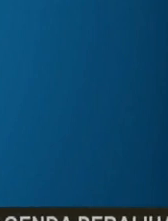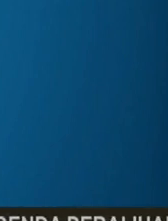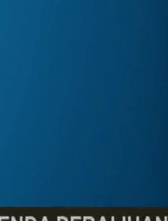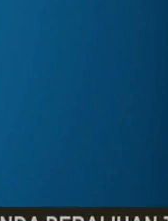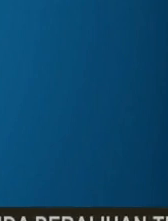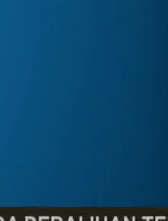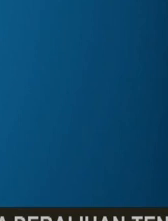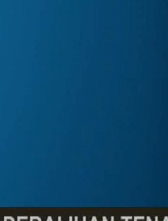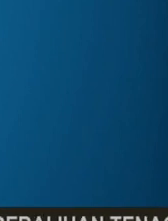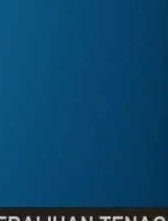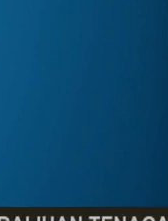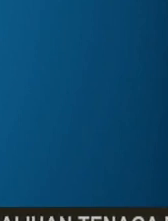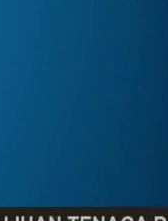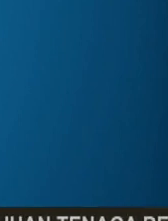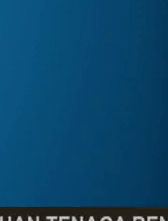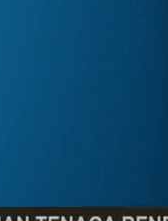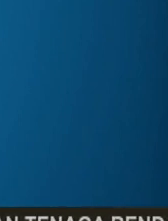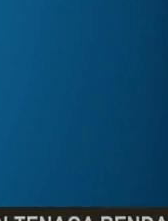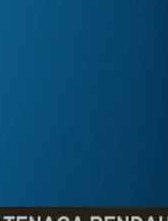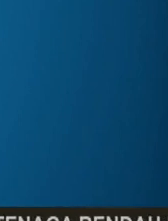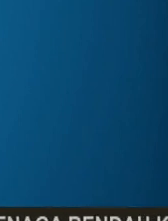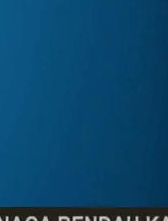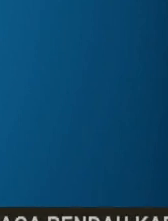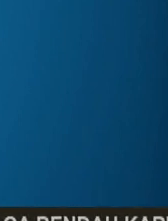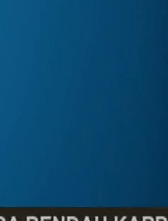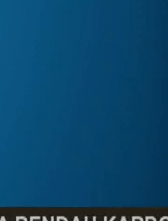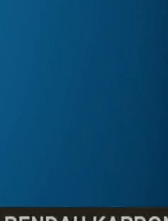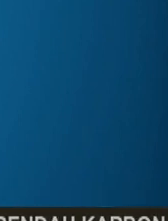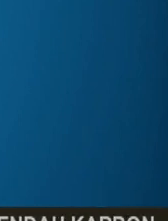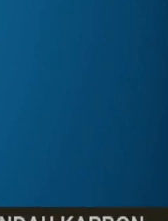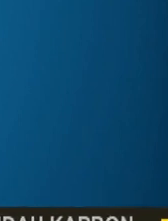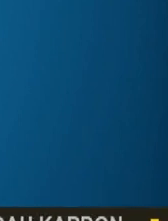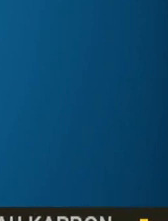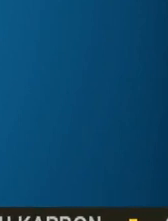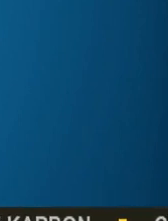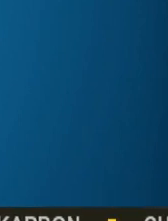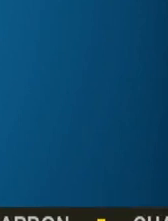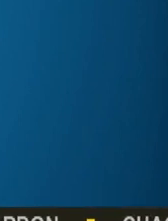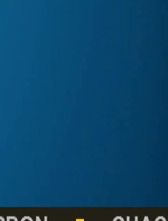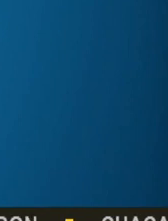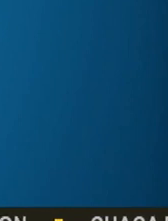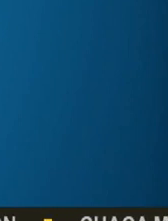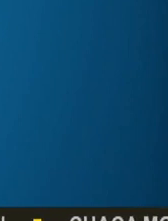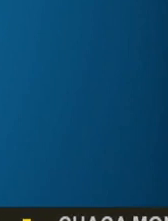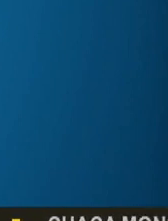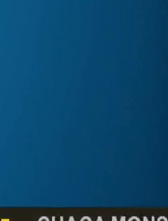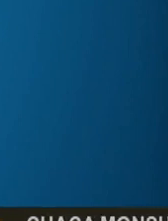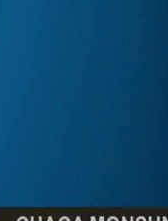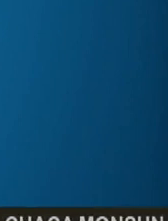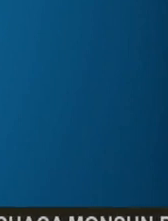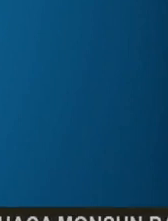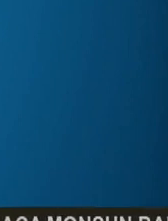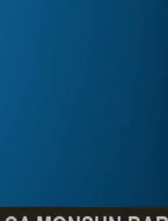dft sendirian berhad CMS membolehkan operator 991 menerima panggilan secara sistematik